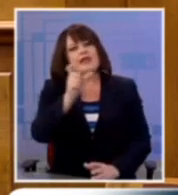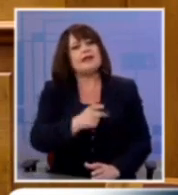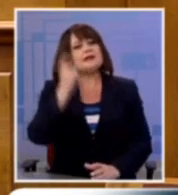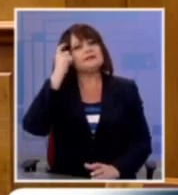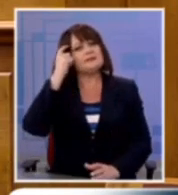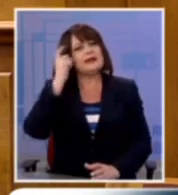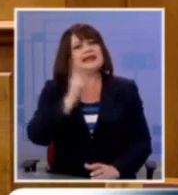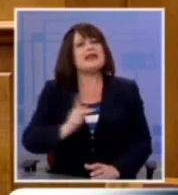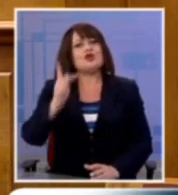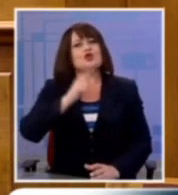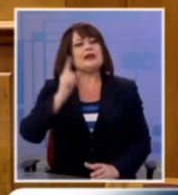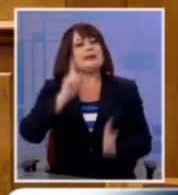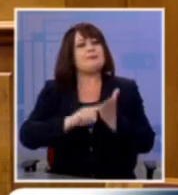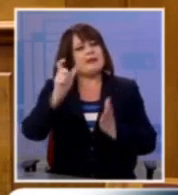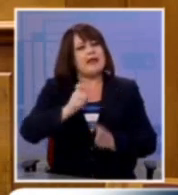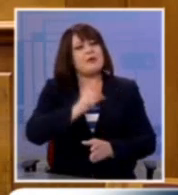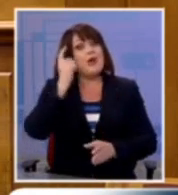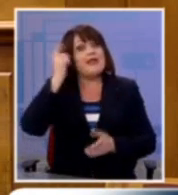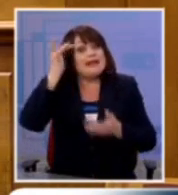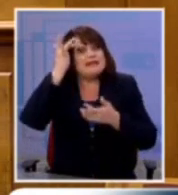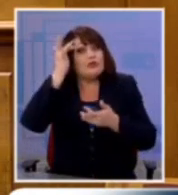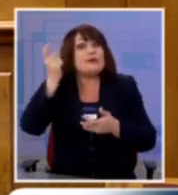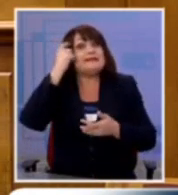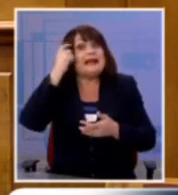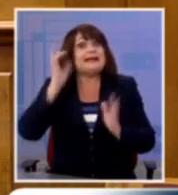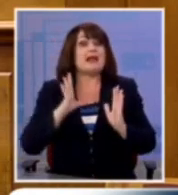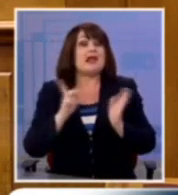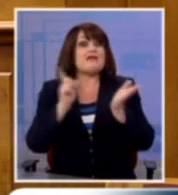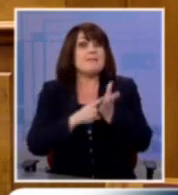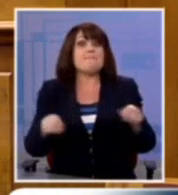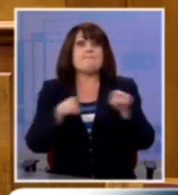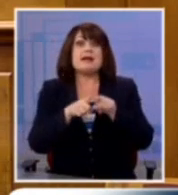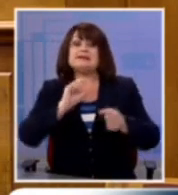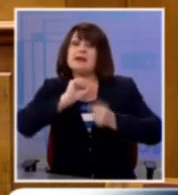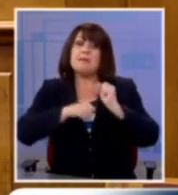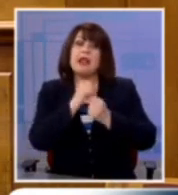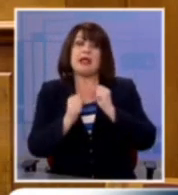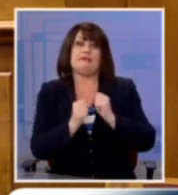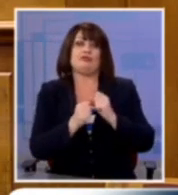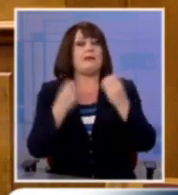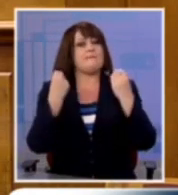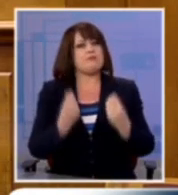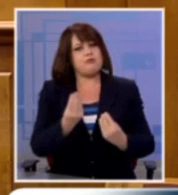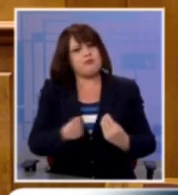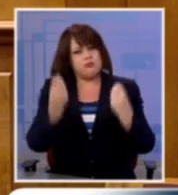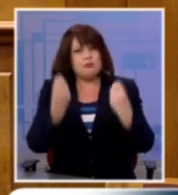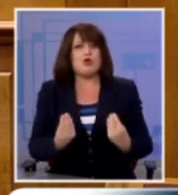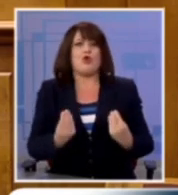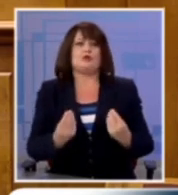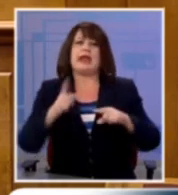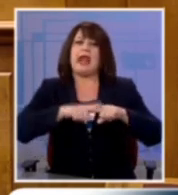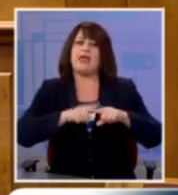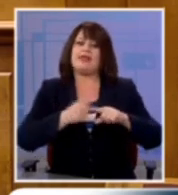δηλαδή η κοινωνική συνειδητότητα, αλλά πρέπει να παλεύει μαζί με την κοινωνία και για την καλυτέρευση της ίδιας της